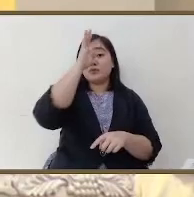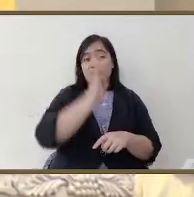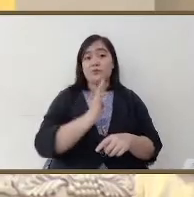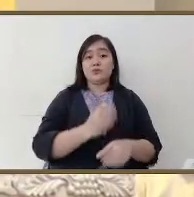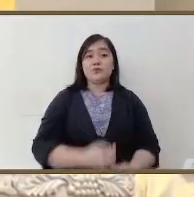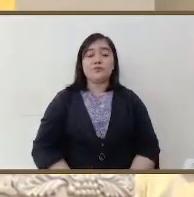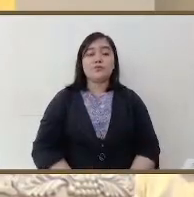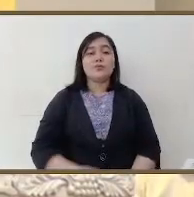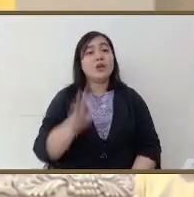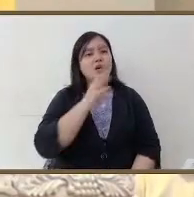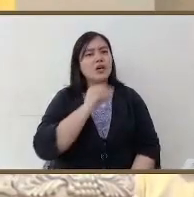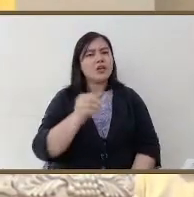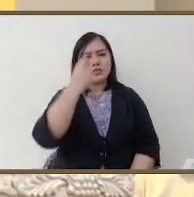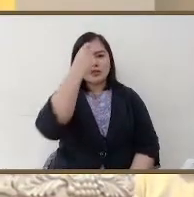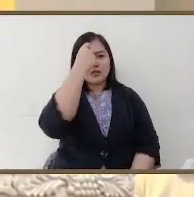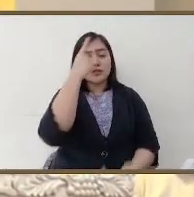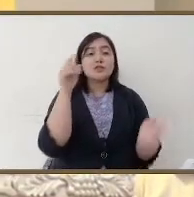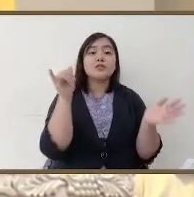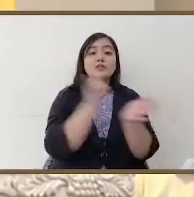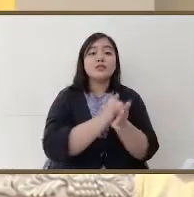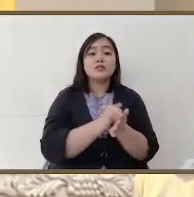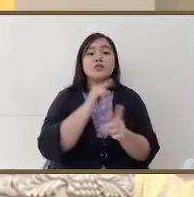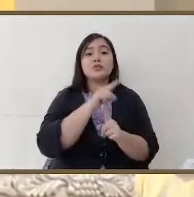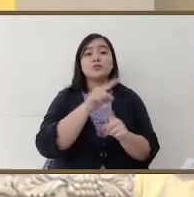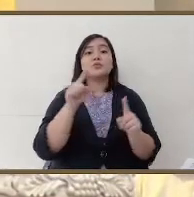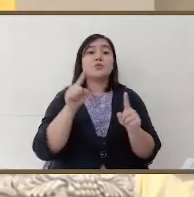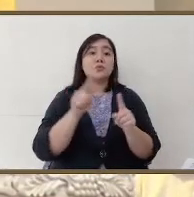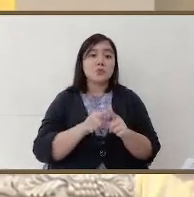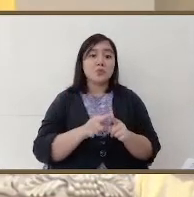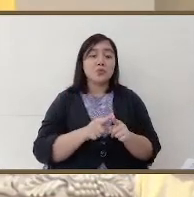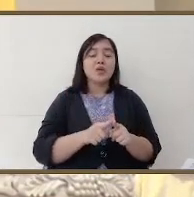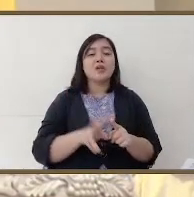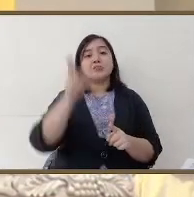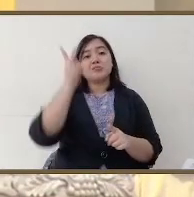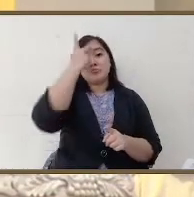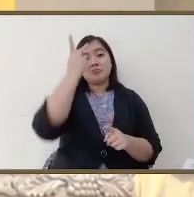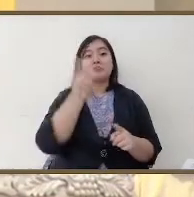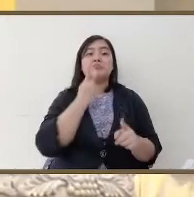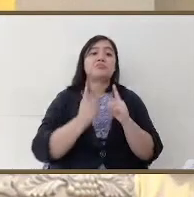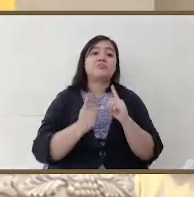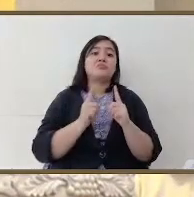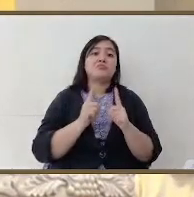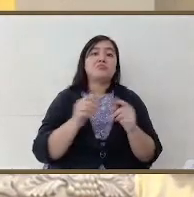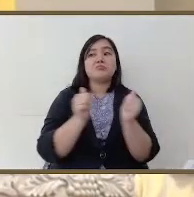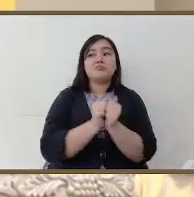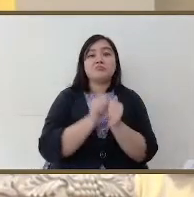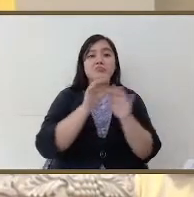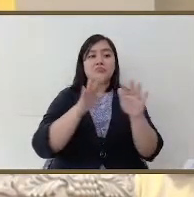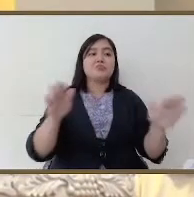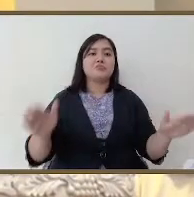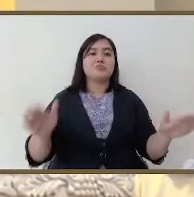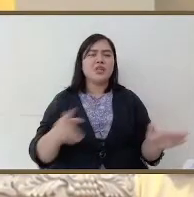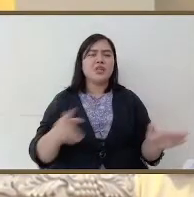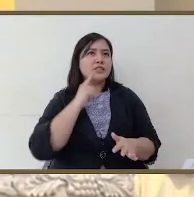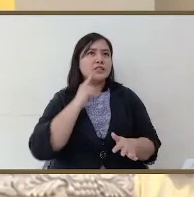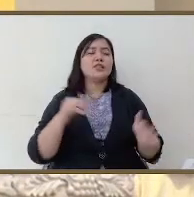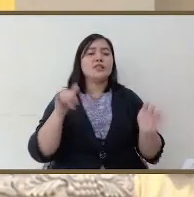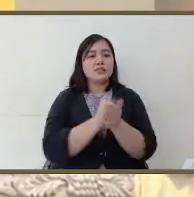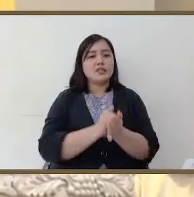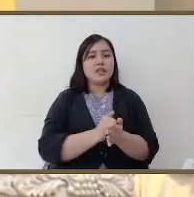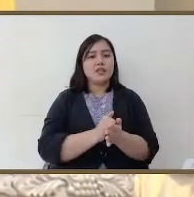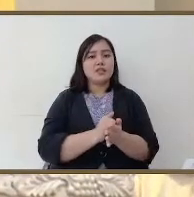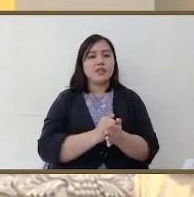And do you understand, anak, na habang nag-uusap tayo ngayon, nasa kalagitnaan natin ng Diyos? We're serving